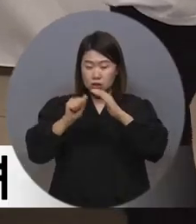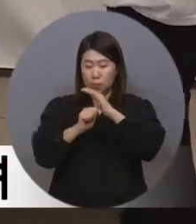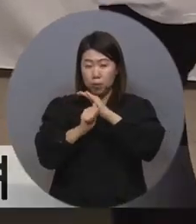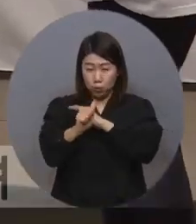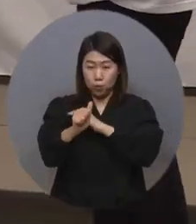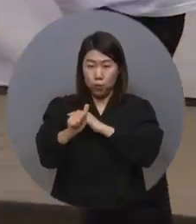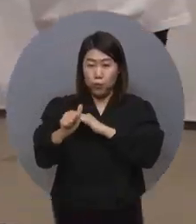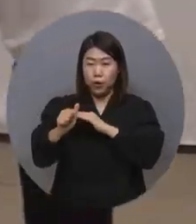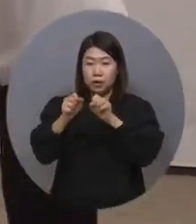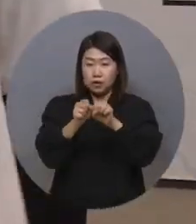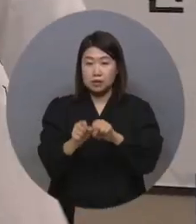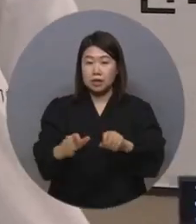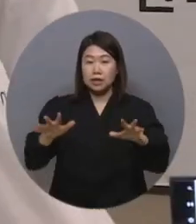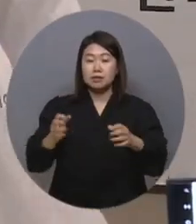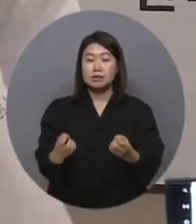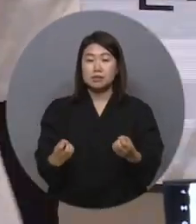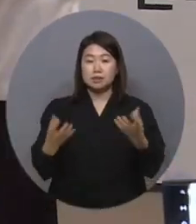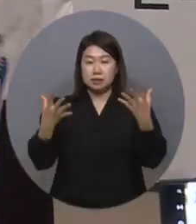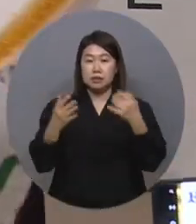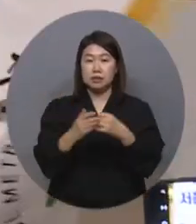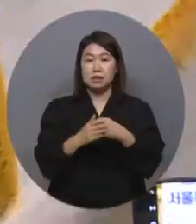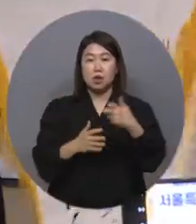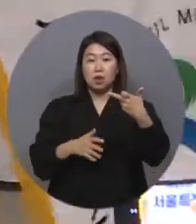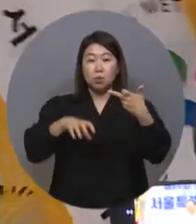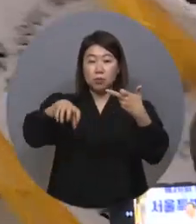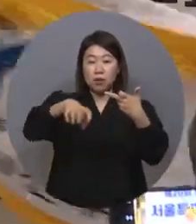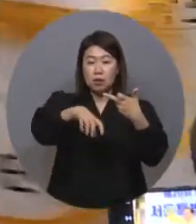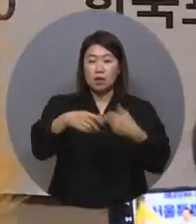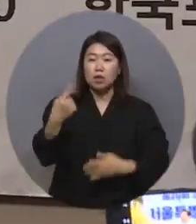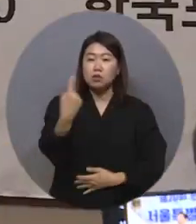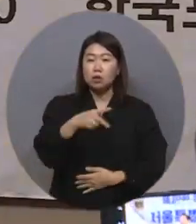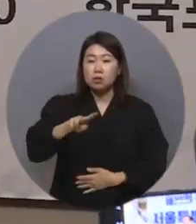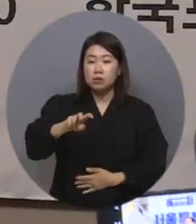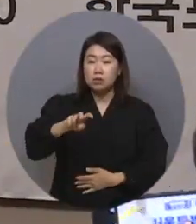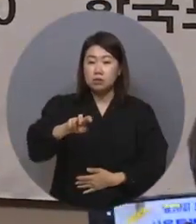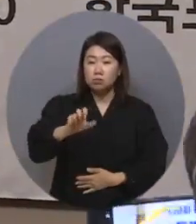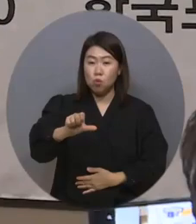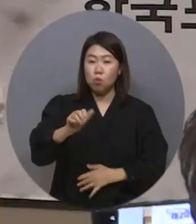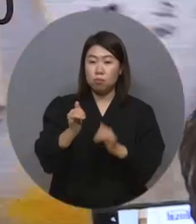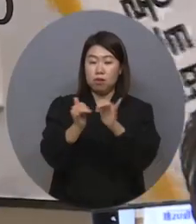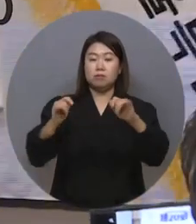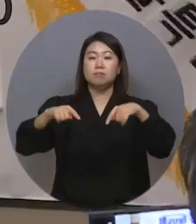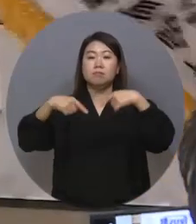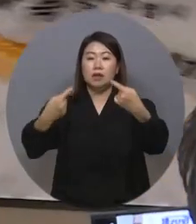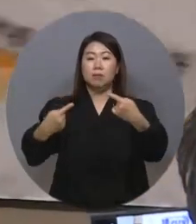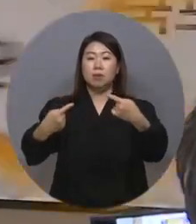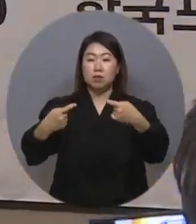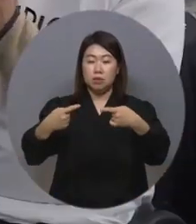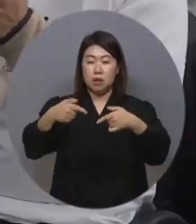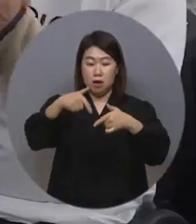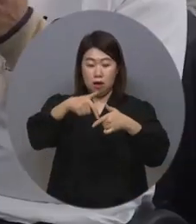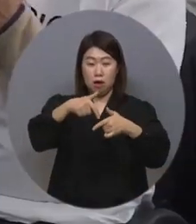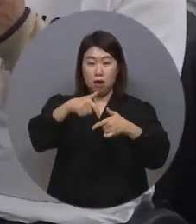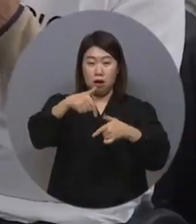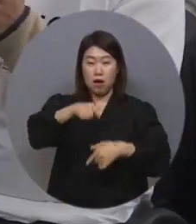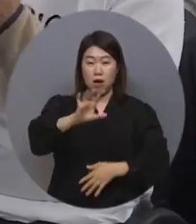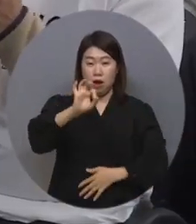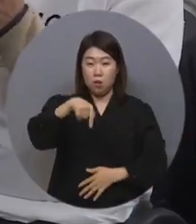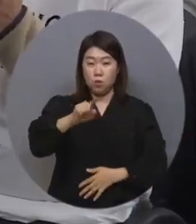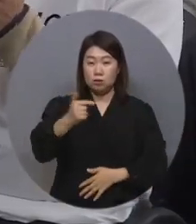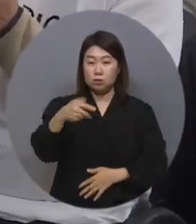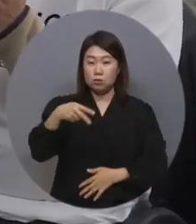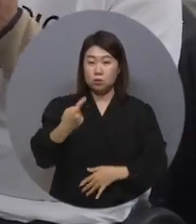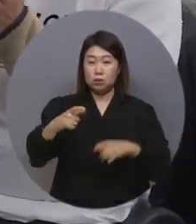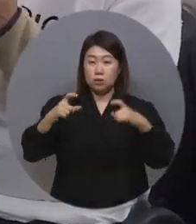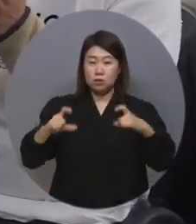열린 대회에는 전국 17개 시도 선수단 1,025명이 참가한 가운데 강원도 일원에서 7개 종목의